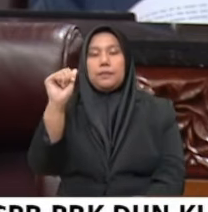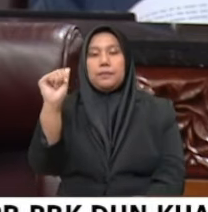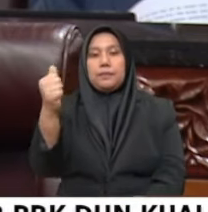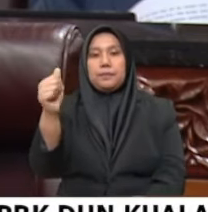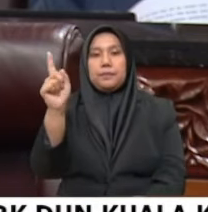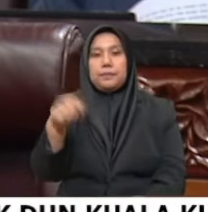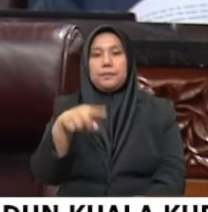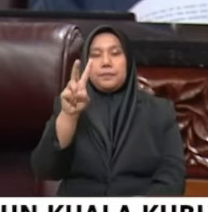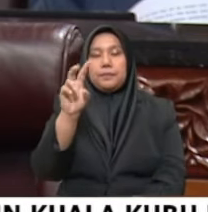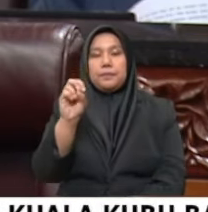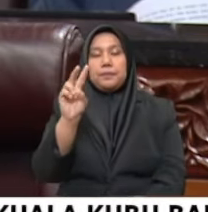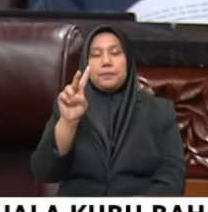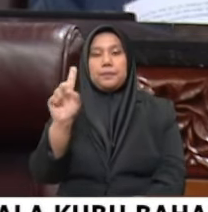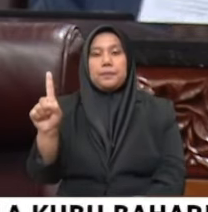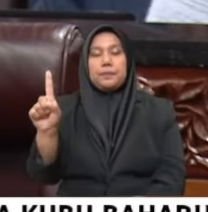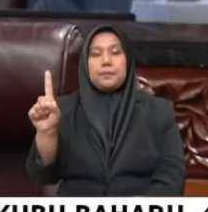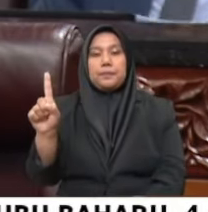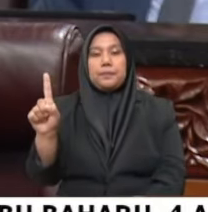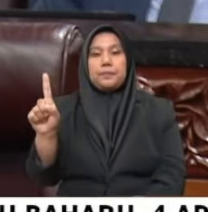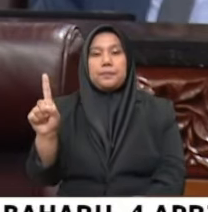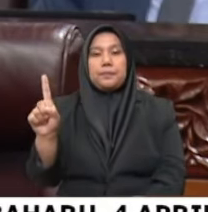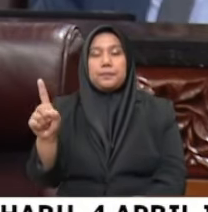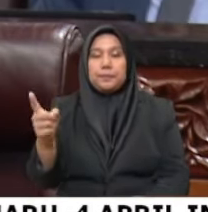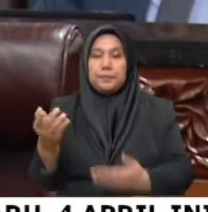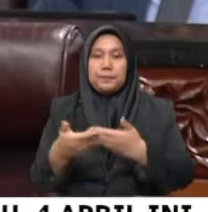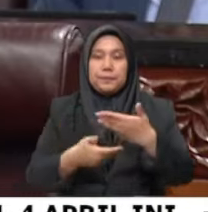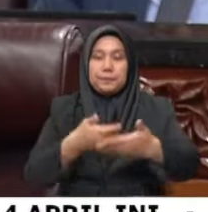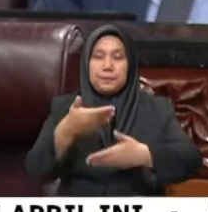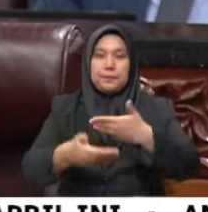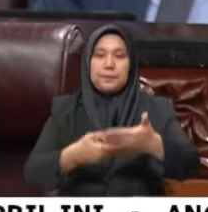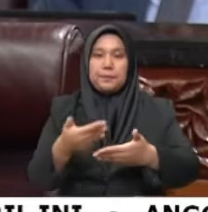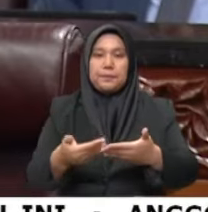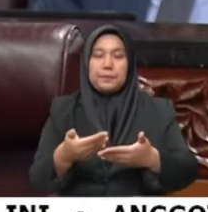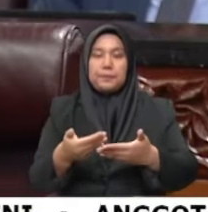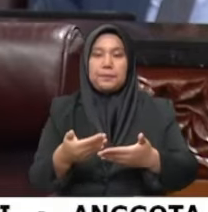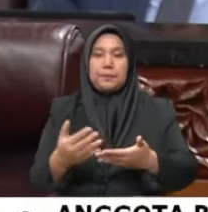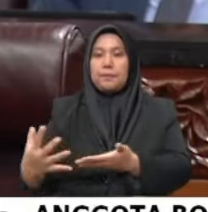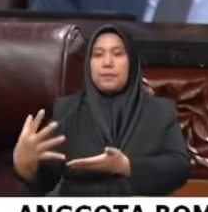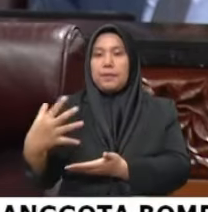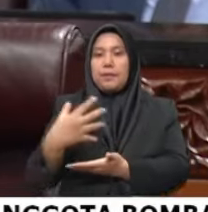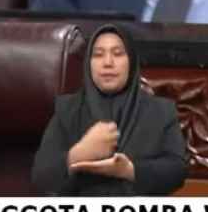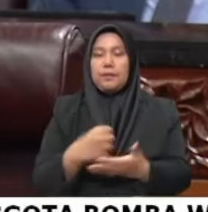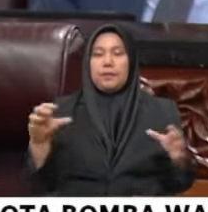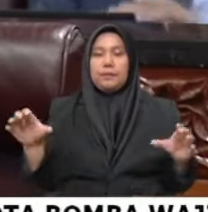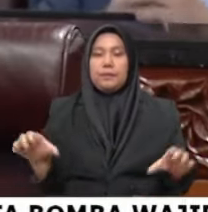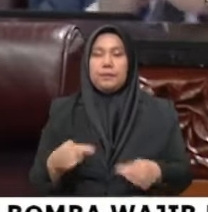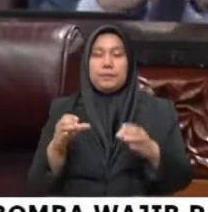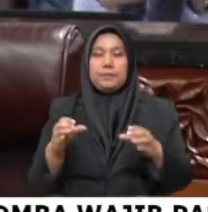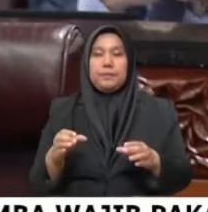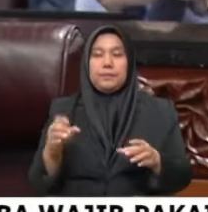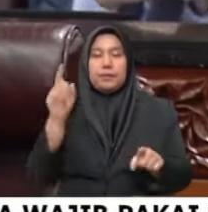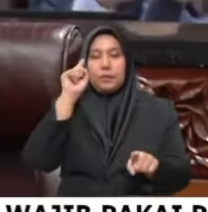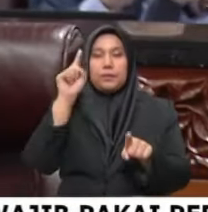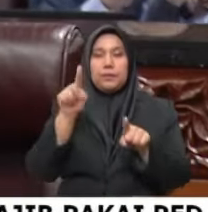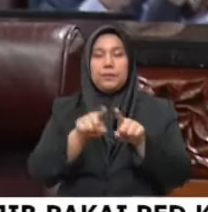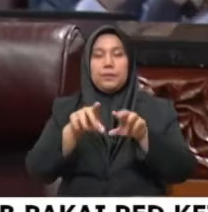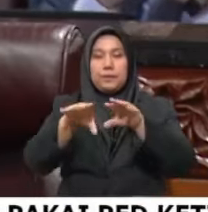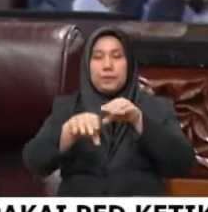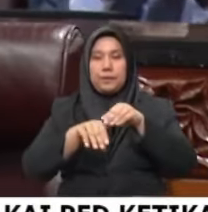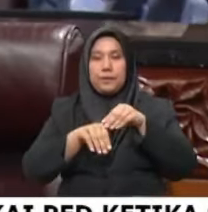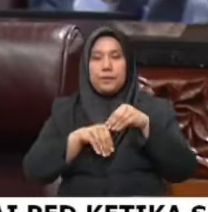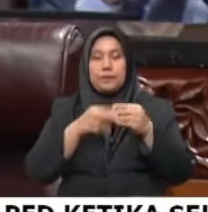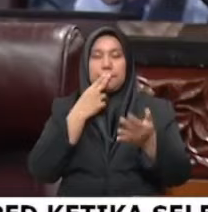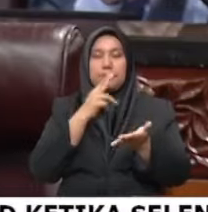2021. Dan setelah proses perolehan dilaksanakan, surat setuju terima